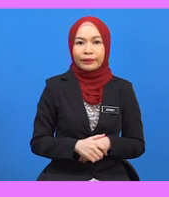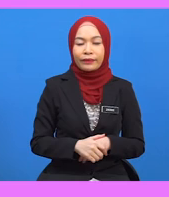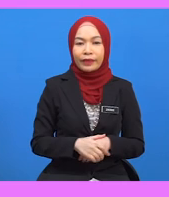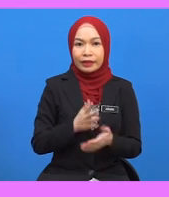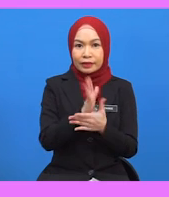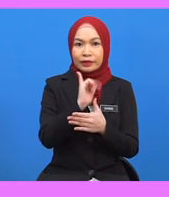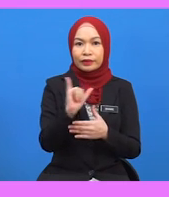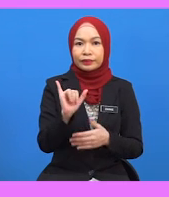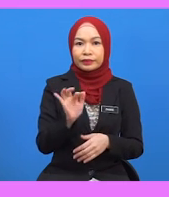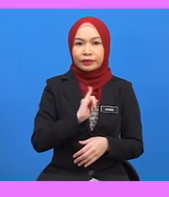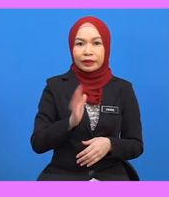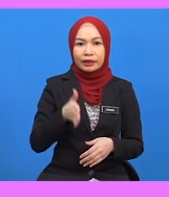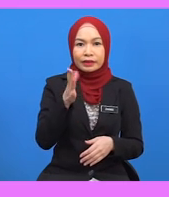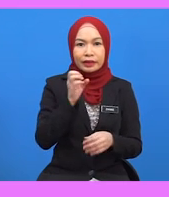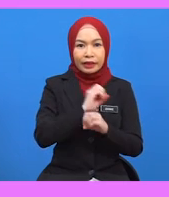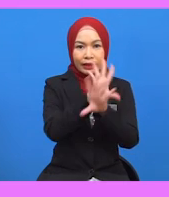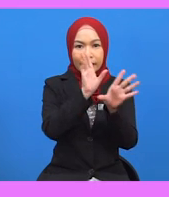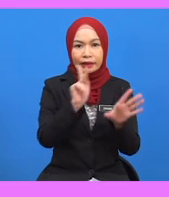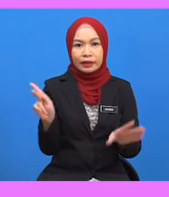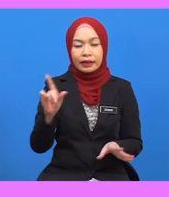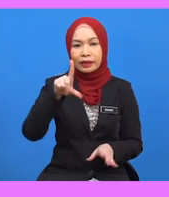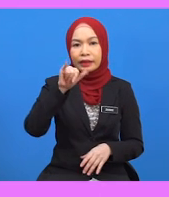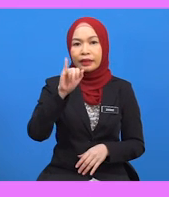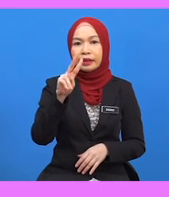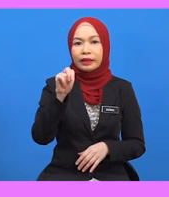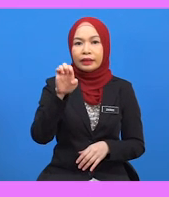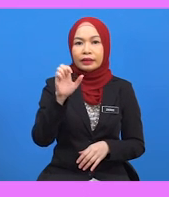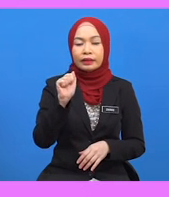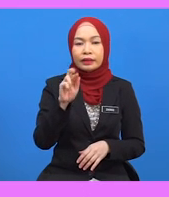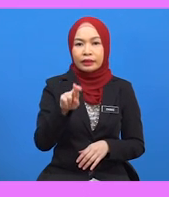Seterusnya, cikgu akan menerangkan linear search.